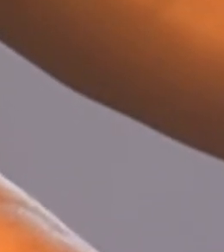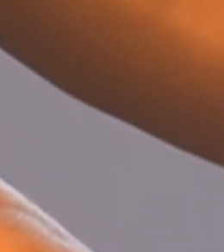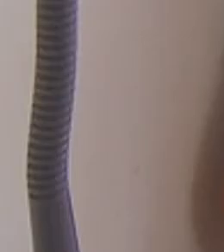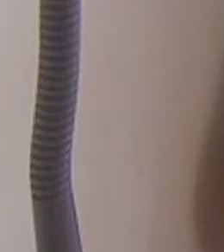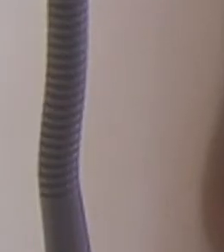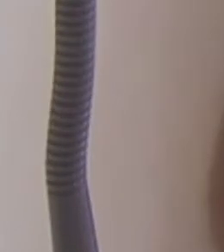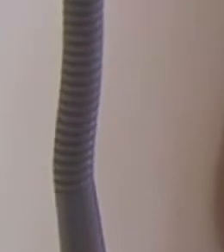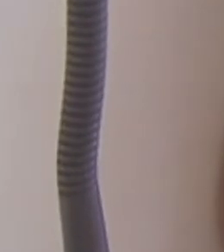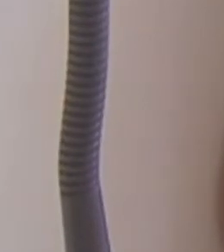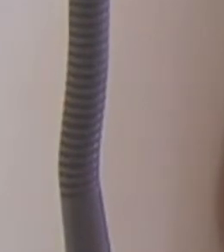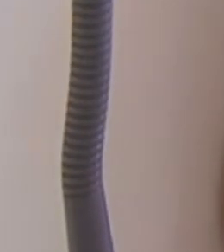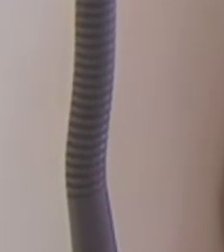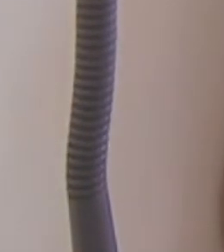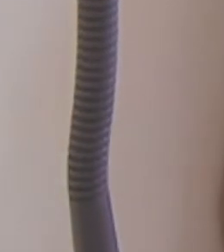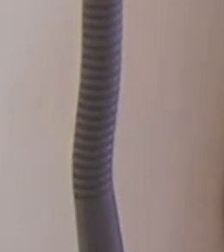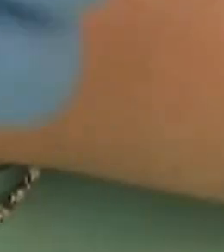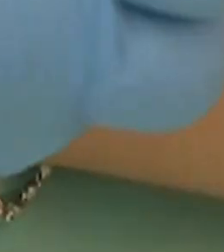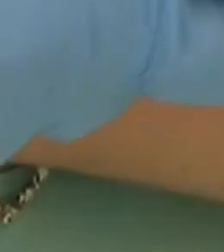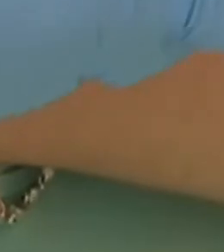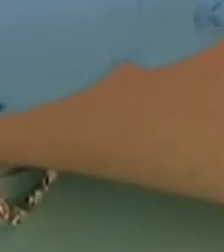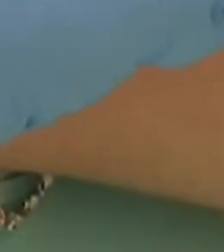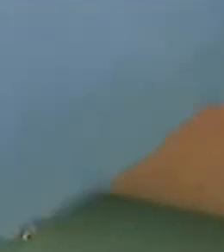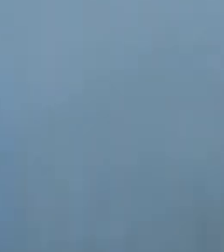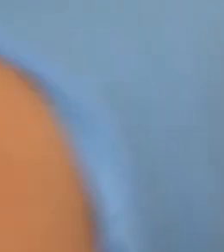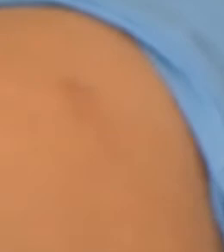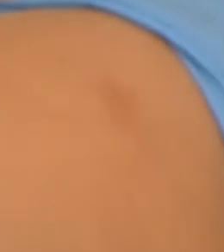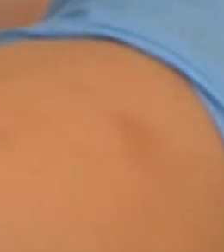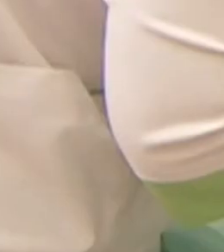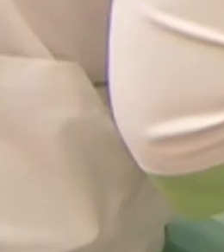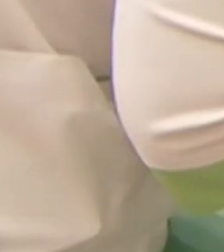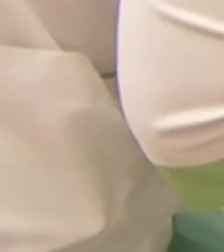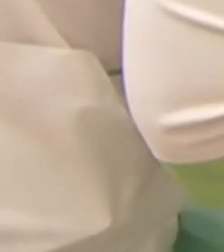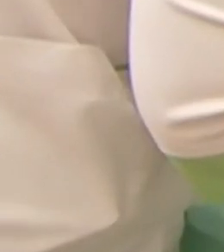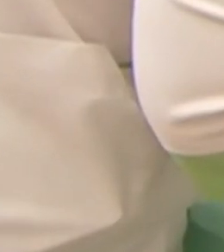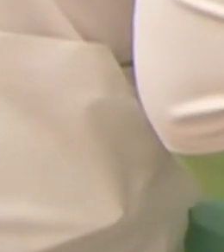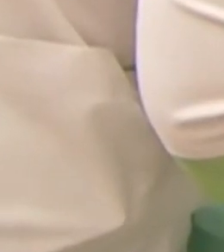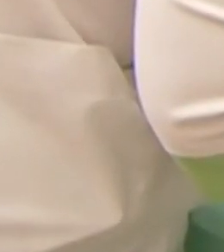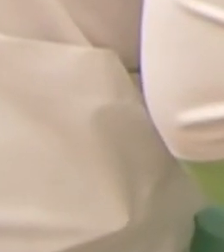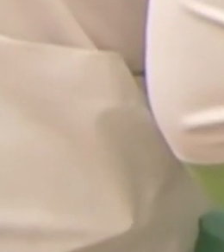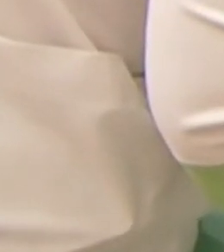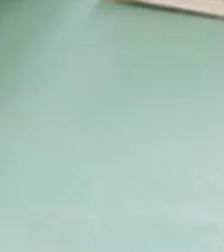Посмотрим, там что-то. Дай на карту.